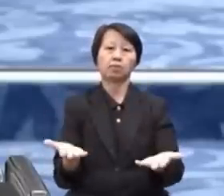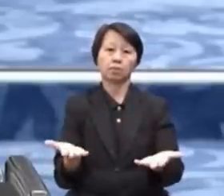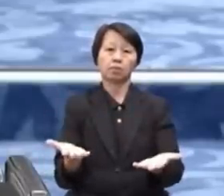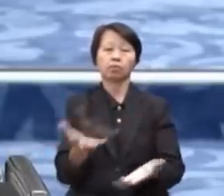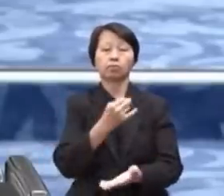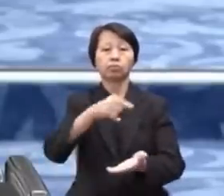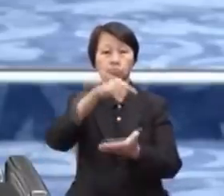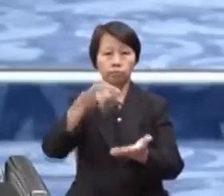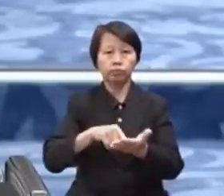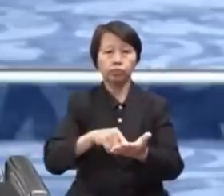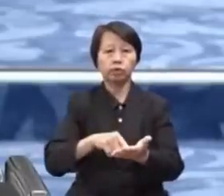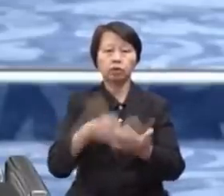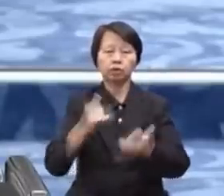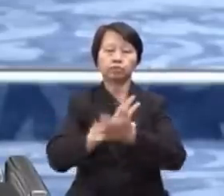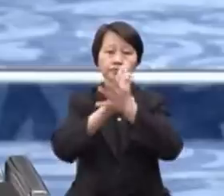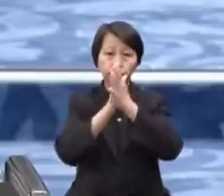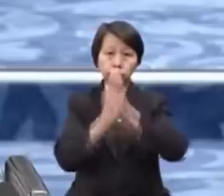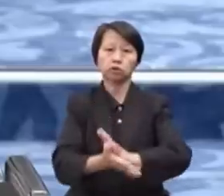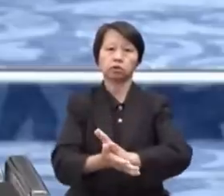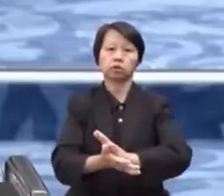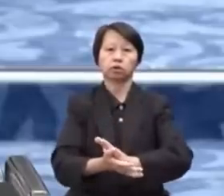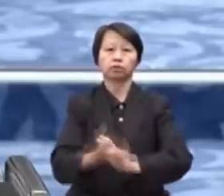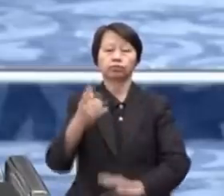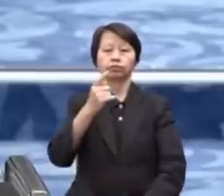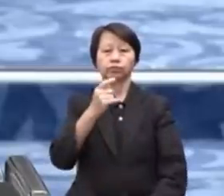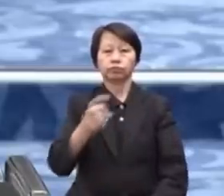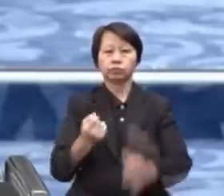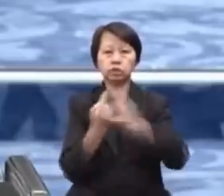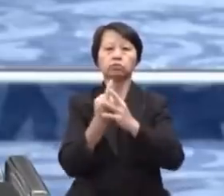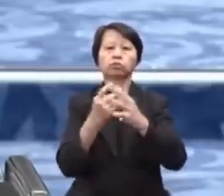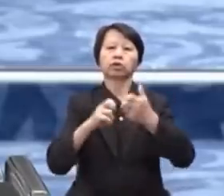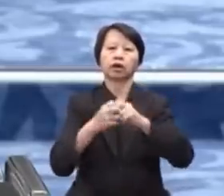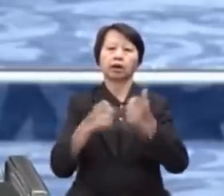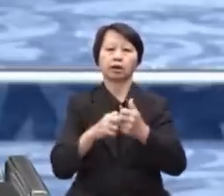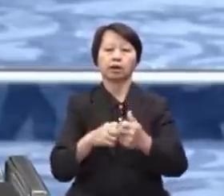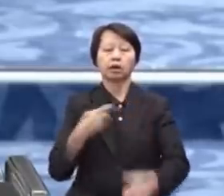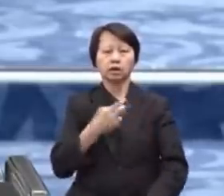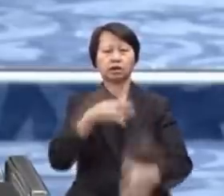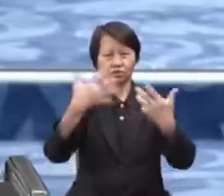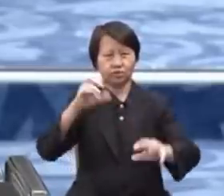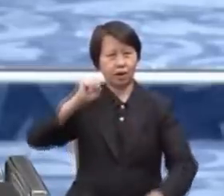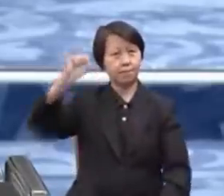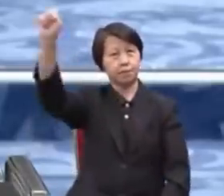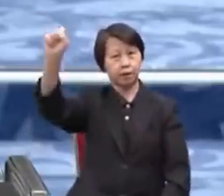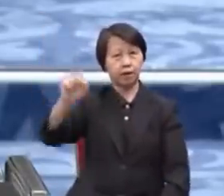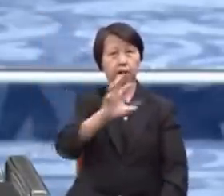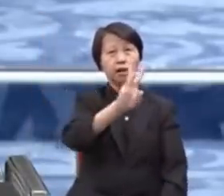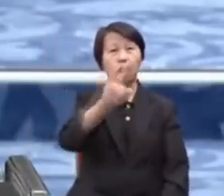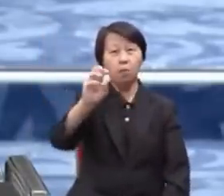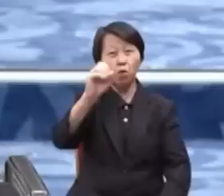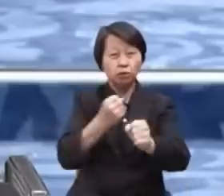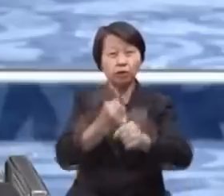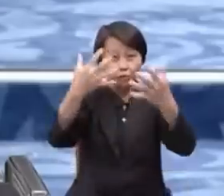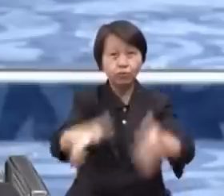dan ini yang menyebabkan timbul permasalahan kita sudah merdeka lebih merdeka